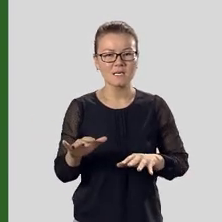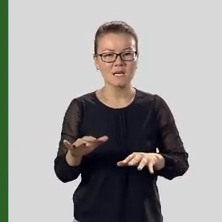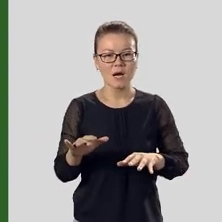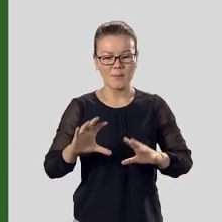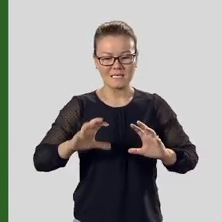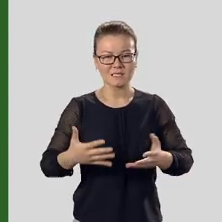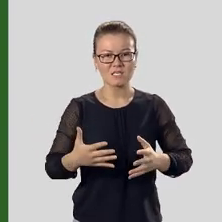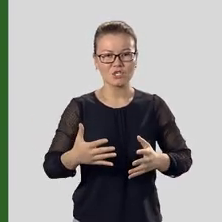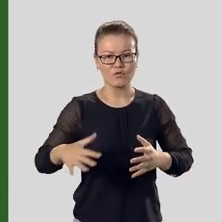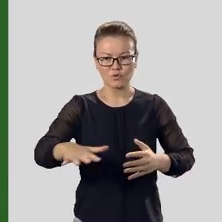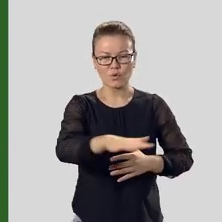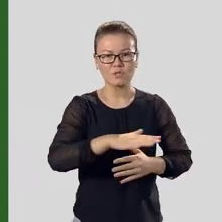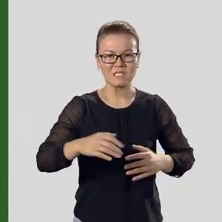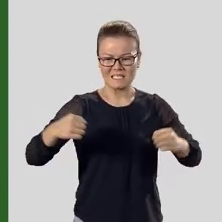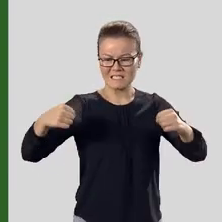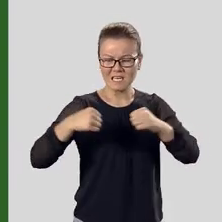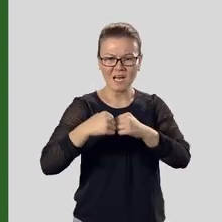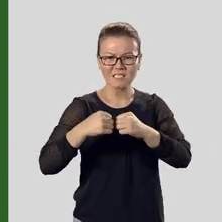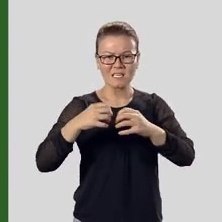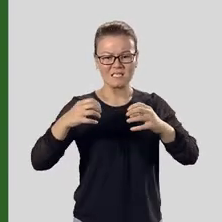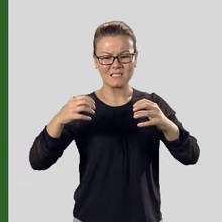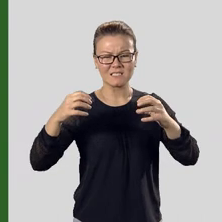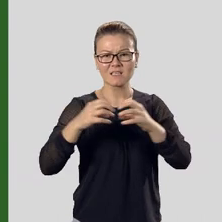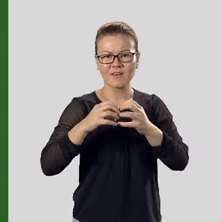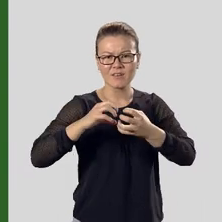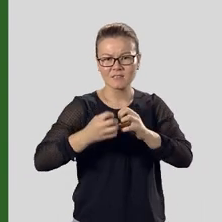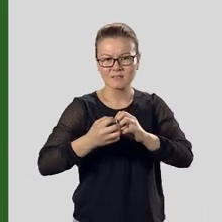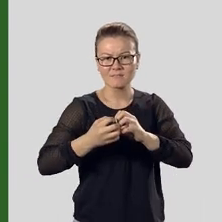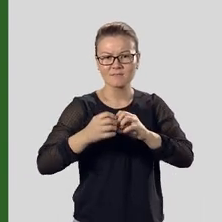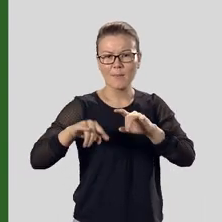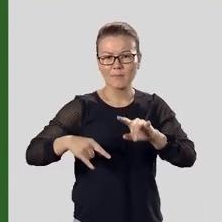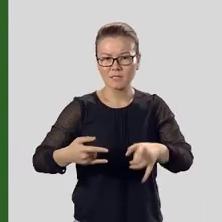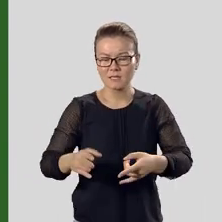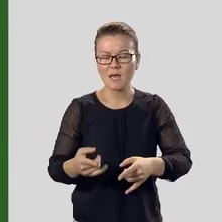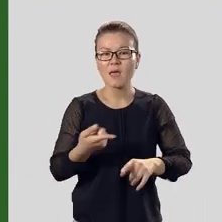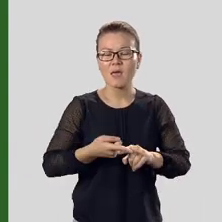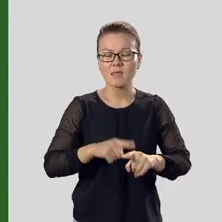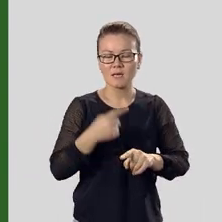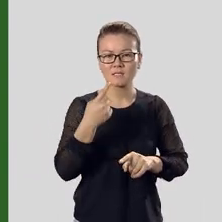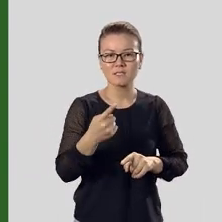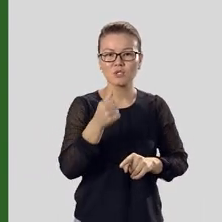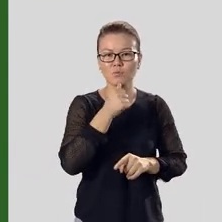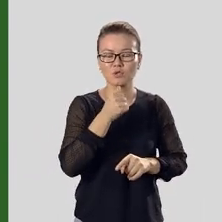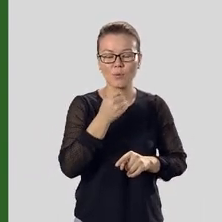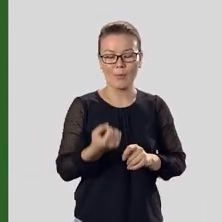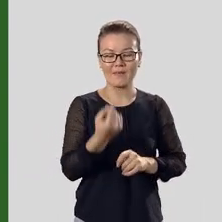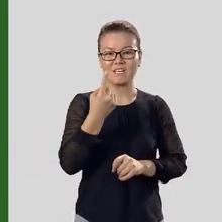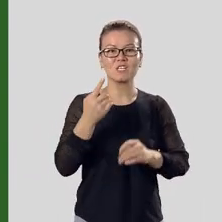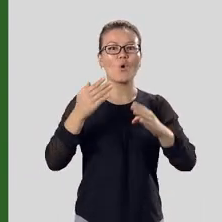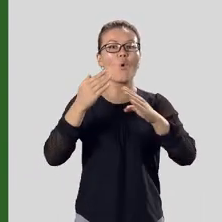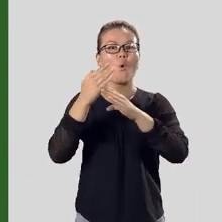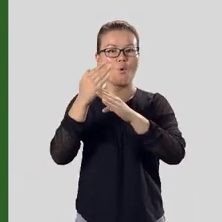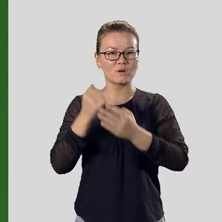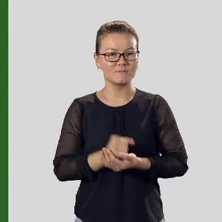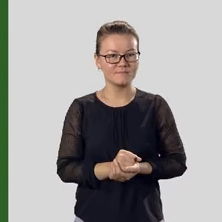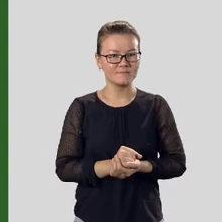зонах сжатия или столкновения плит. Это один из способов появления гор. Кстати,